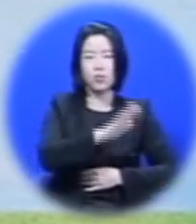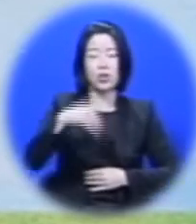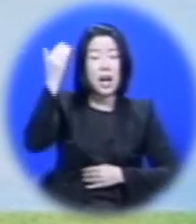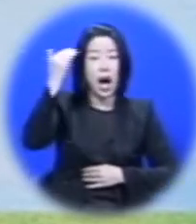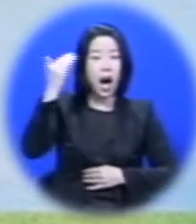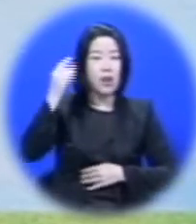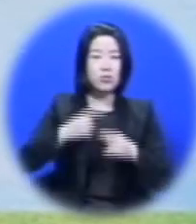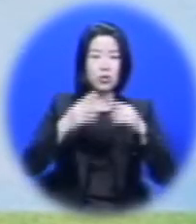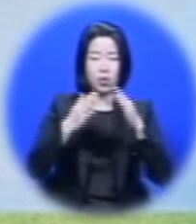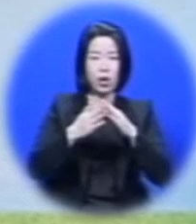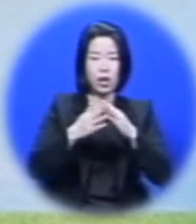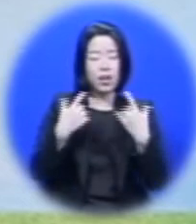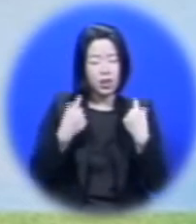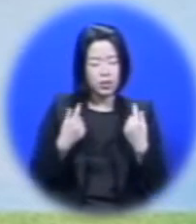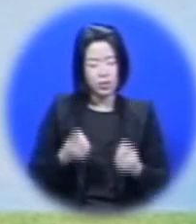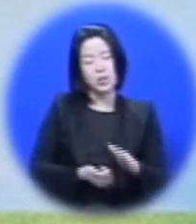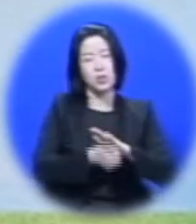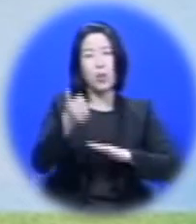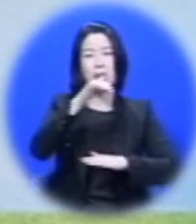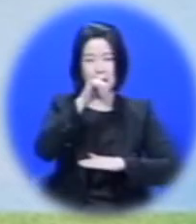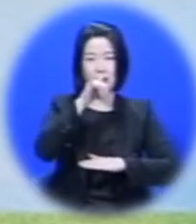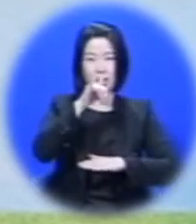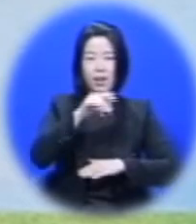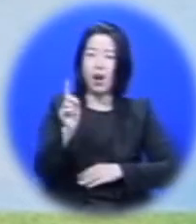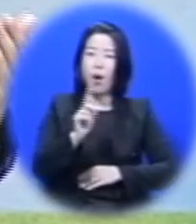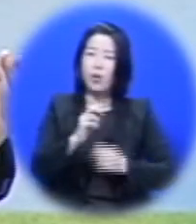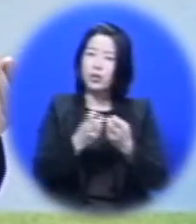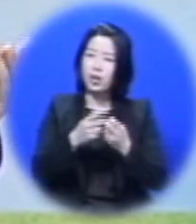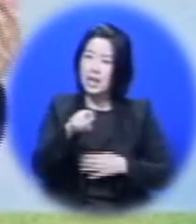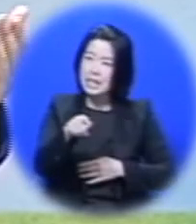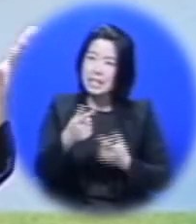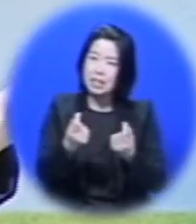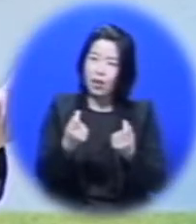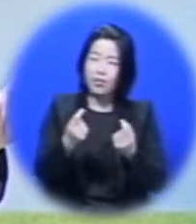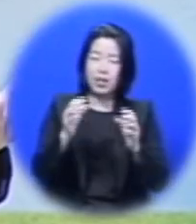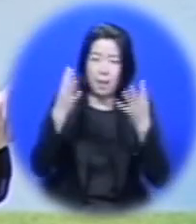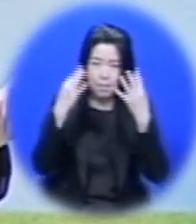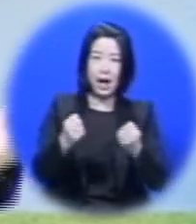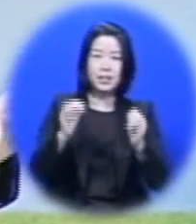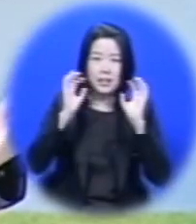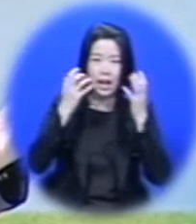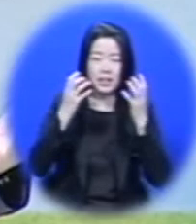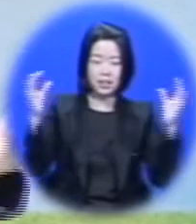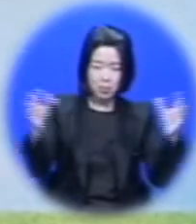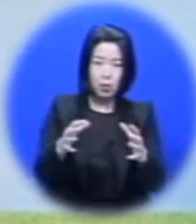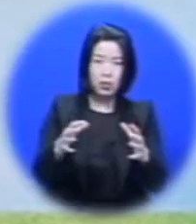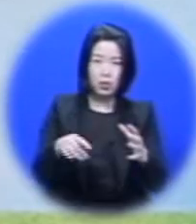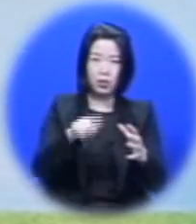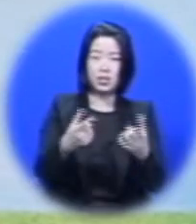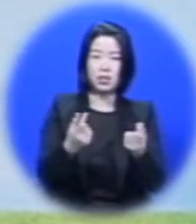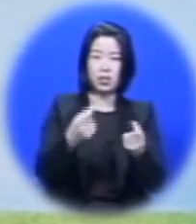교회에 여전히 소망이 있다. 어떻게 이런 아이들이, 이렇게 많은 아이들이 모여서